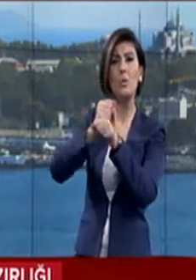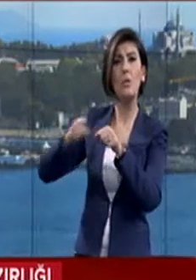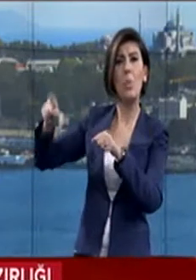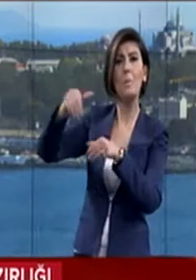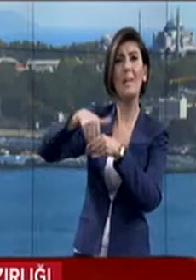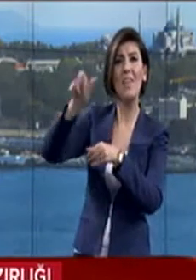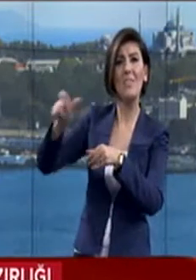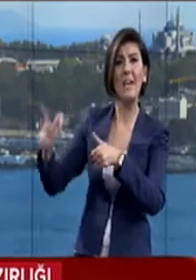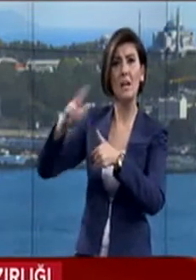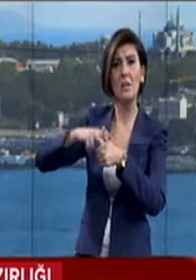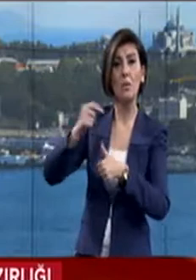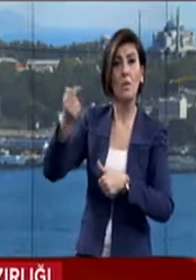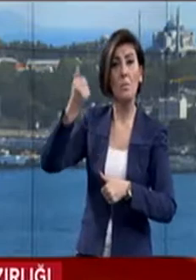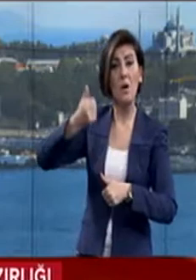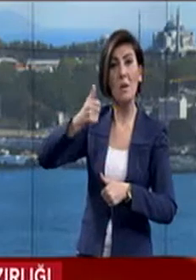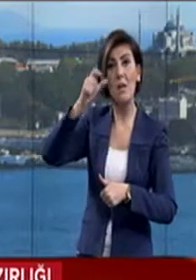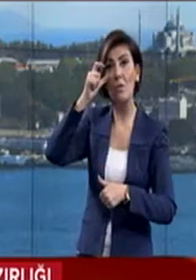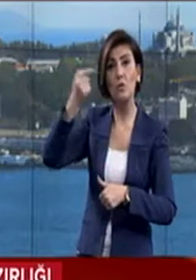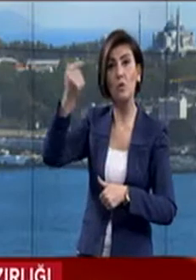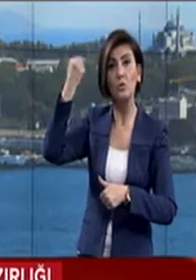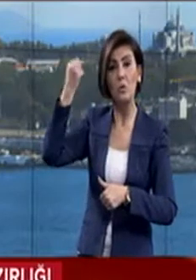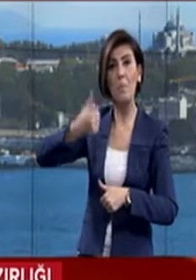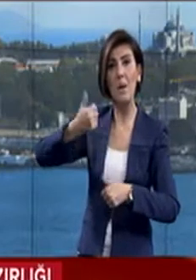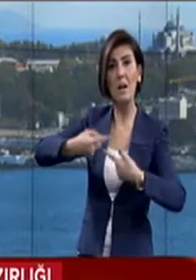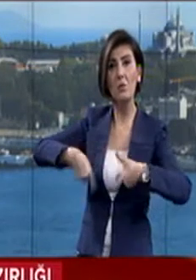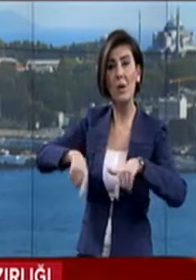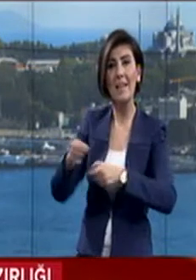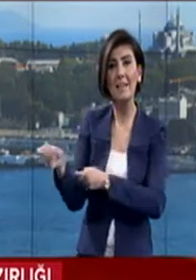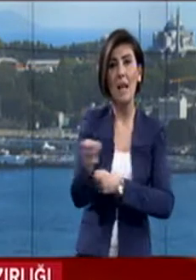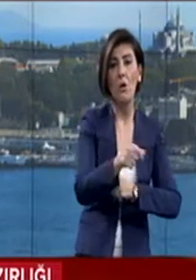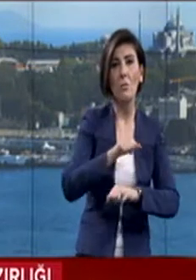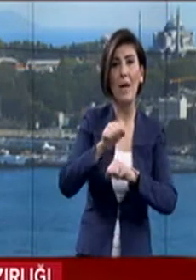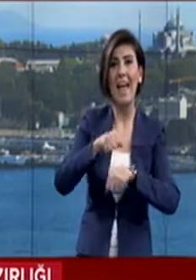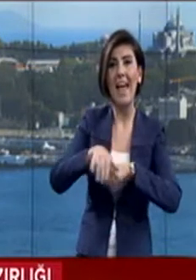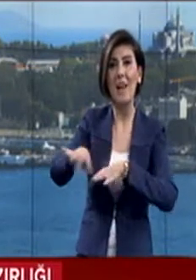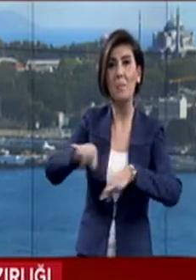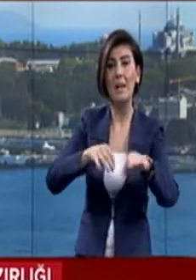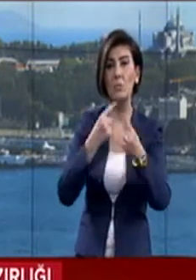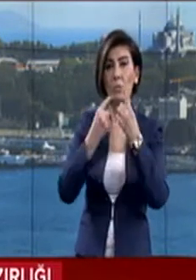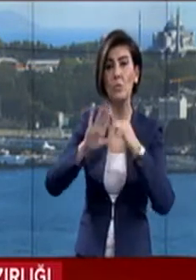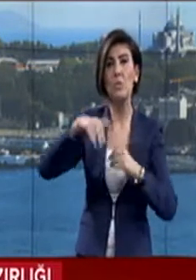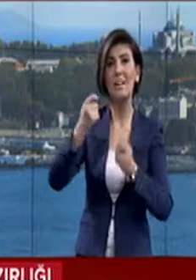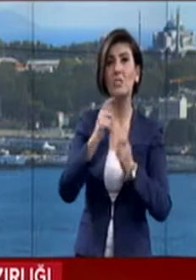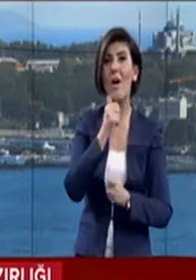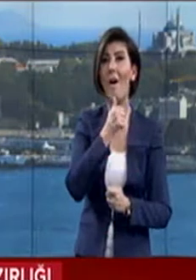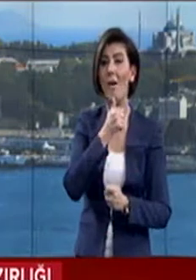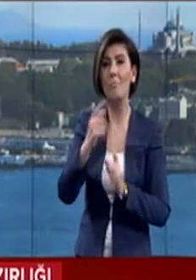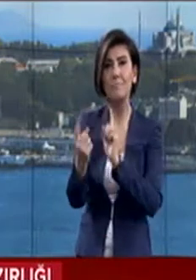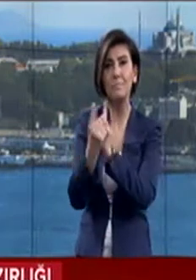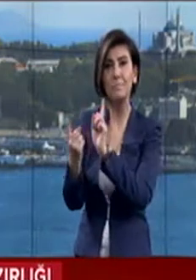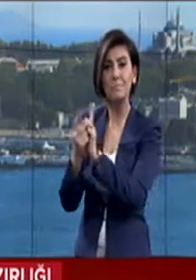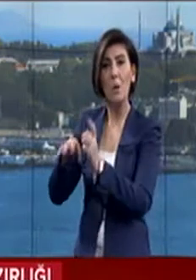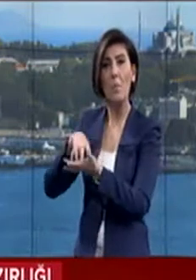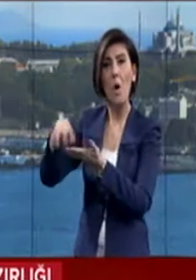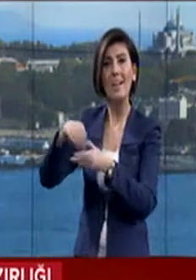Davutoğlu dün Bakanlar Kurulu'nda terörle mücadele eylem planı görüşmüştü. Ardından da iş adamlarıyla bir araya gelmişti. Bölgedeki